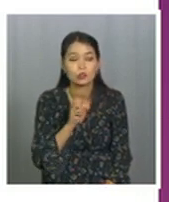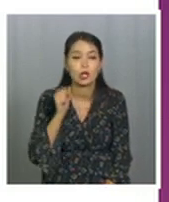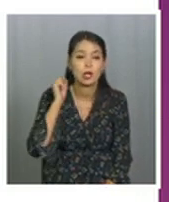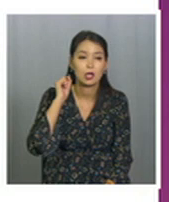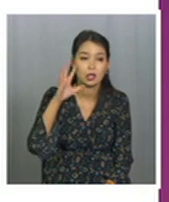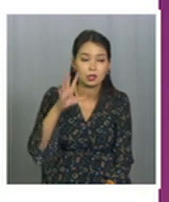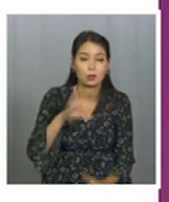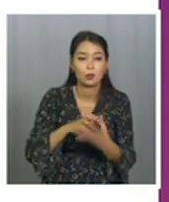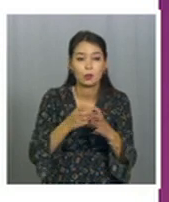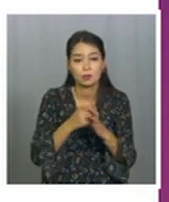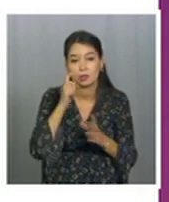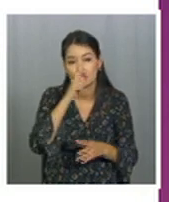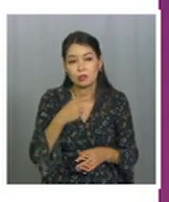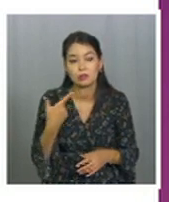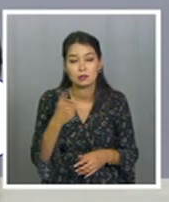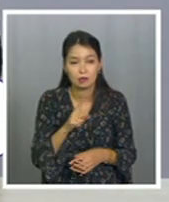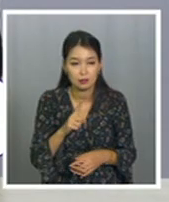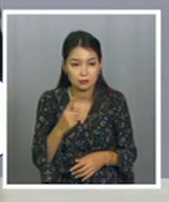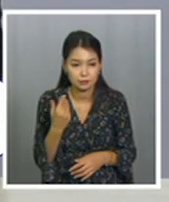жарық, көмір қышқыл газы.